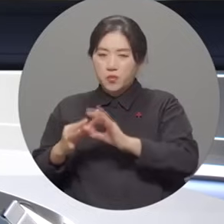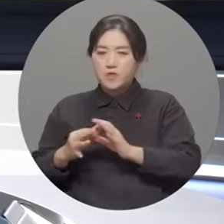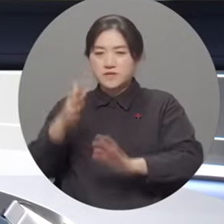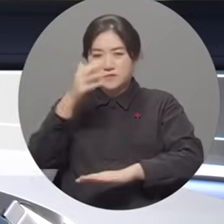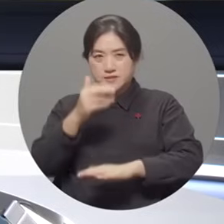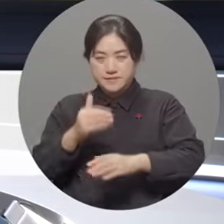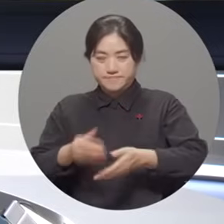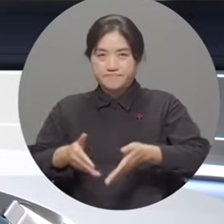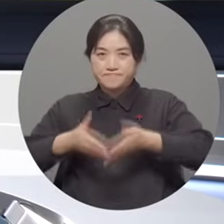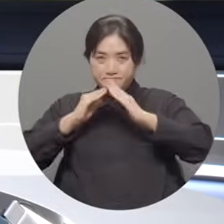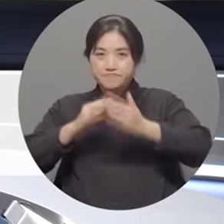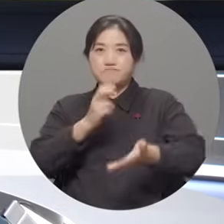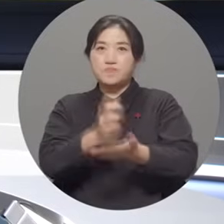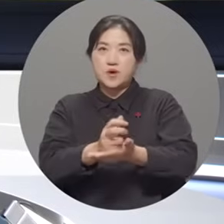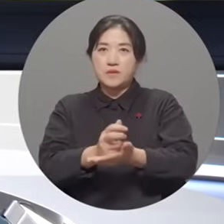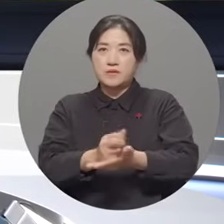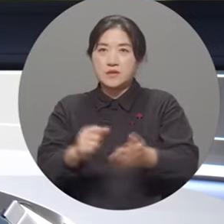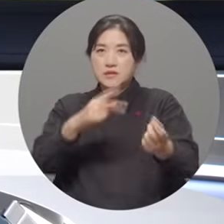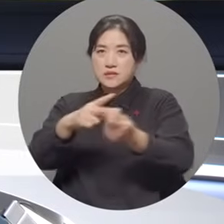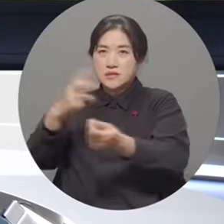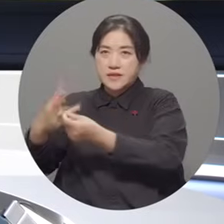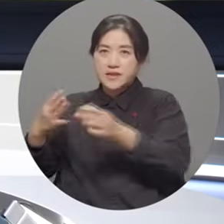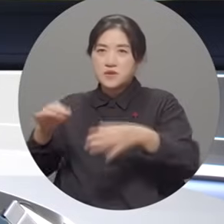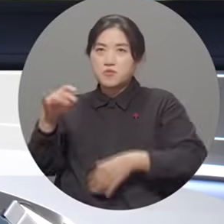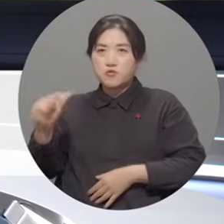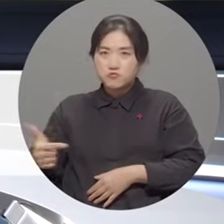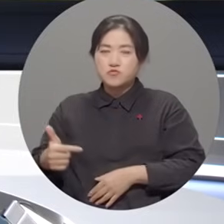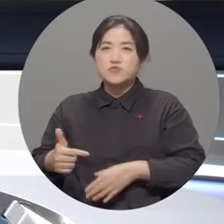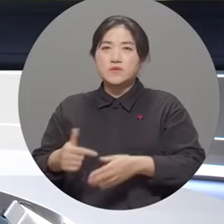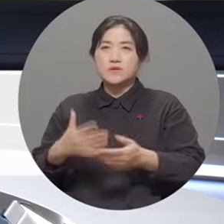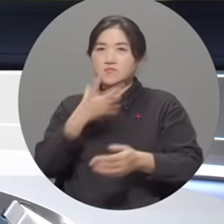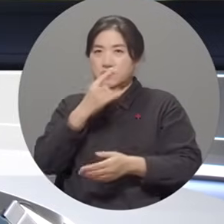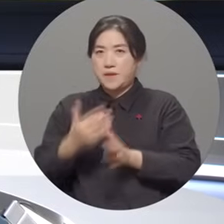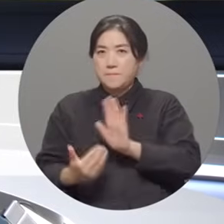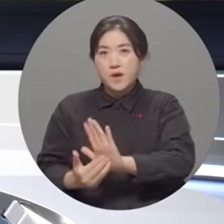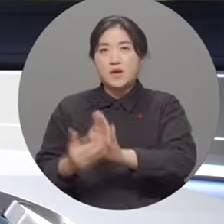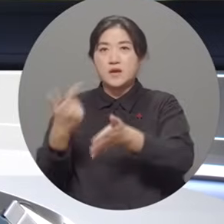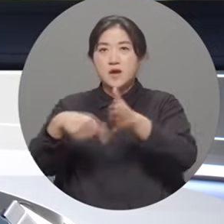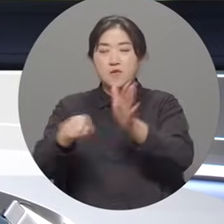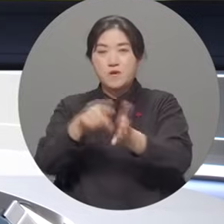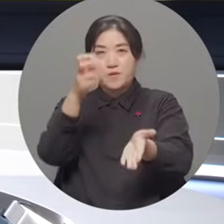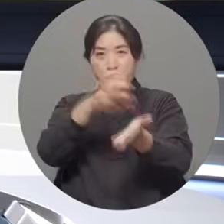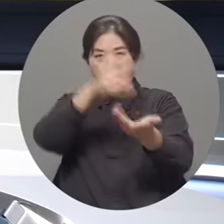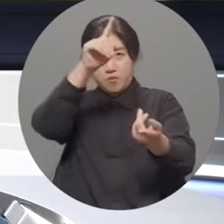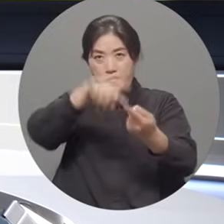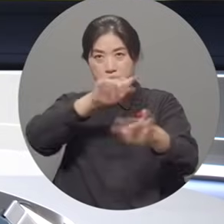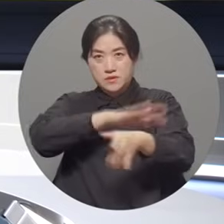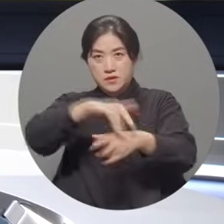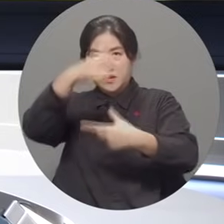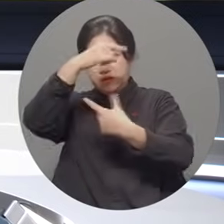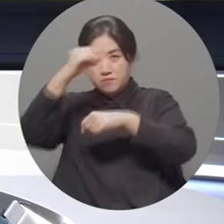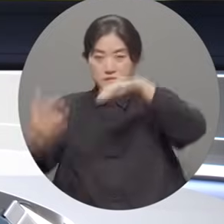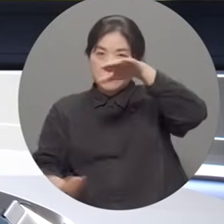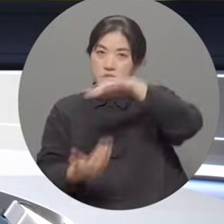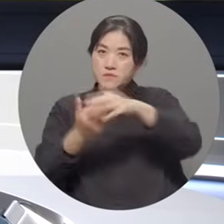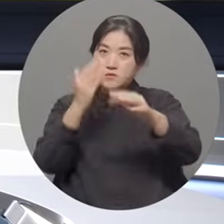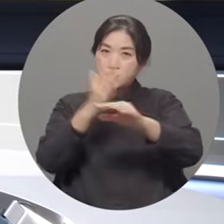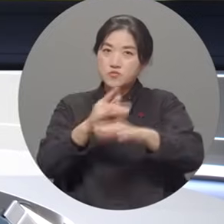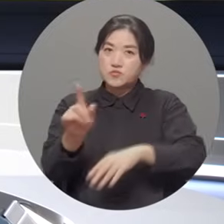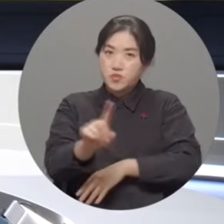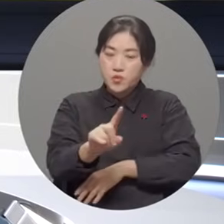제2, 제3의 김용균을 막겠다는 이 법의 취지는 제대로 실현되고 있을까요? 중대재해법이 적용된